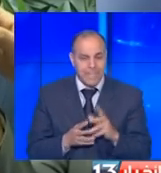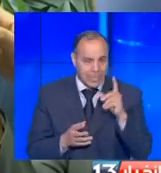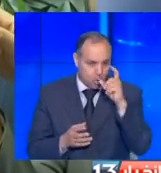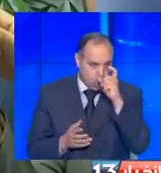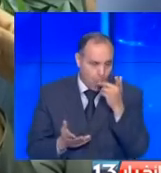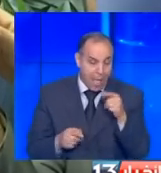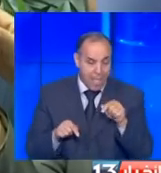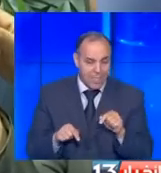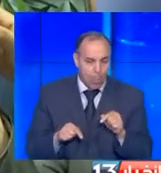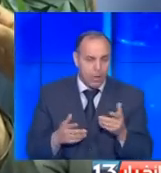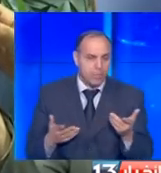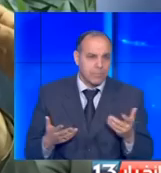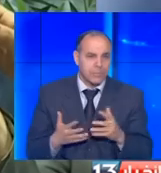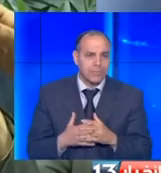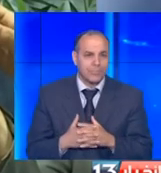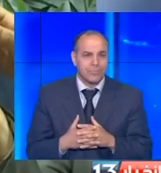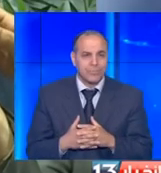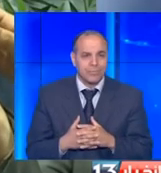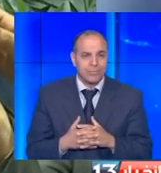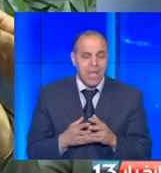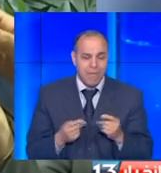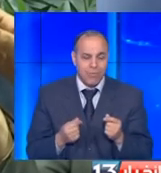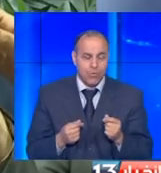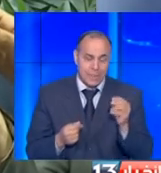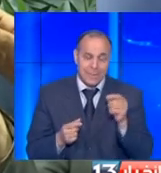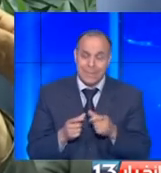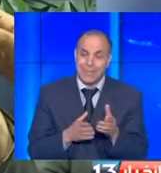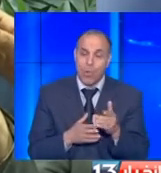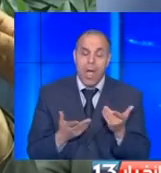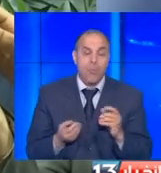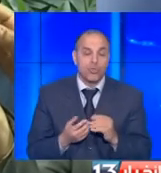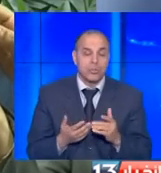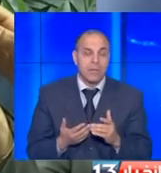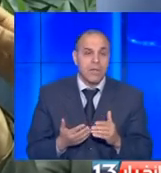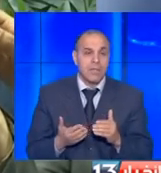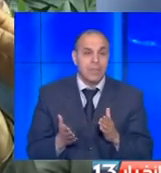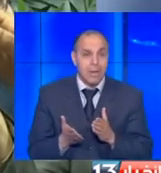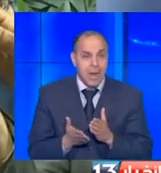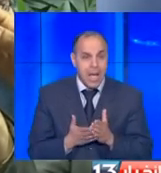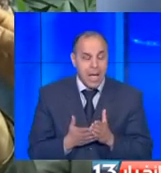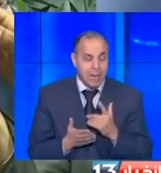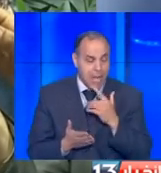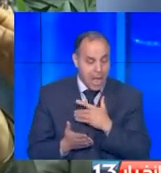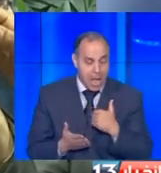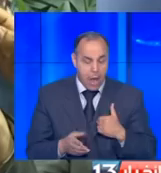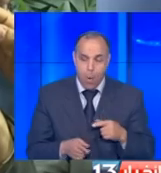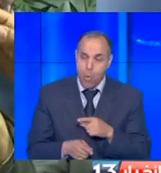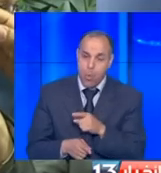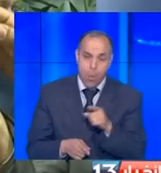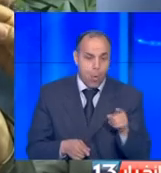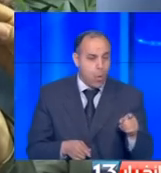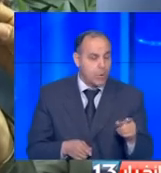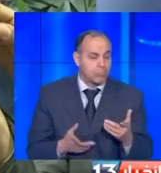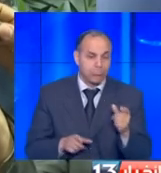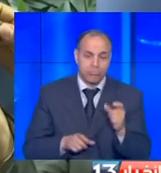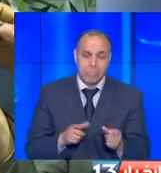بالصعوبات اللي تمر بها معناها المالية العمومية، ولكن أمام الحق في الصحة، أمام الحق في